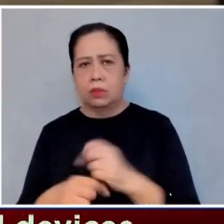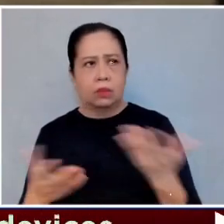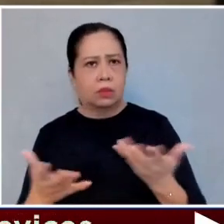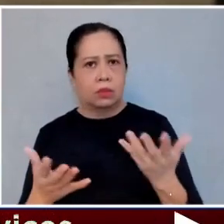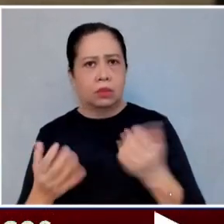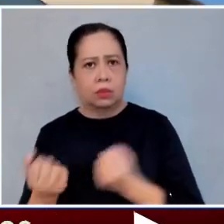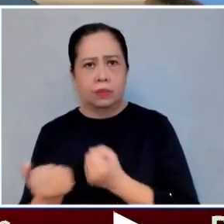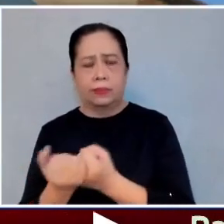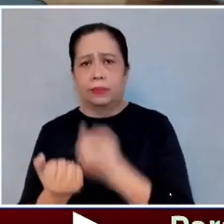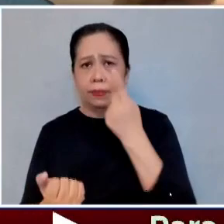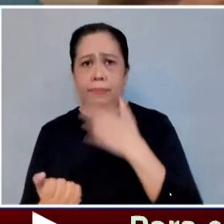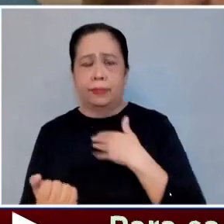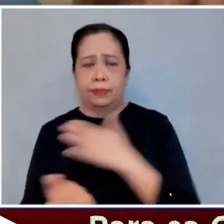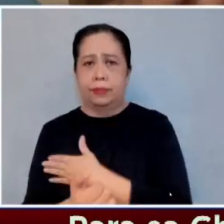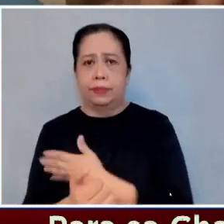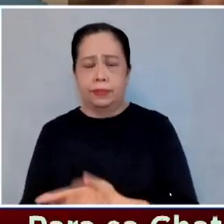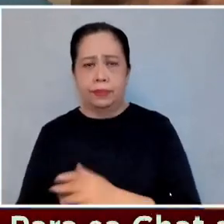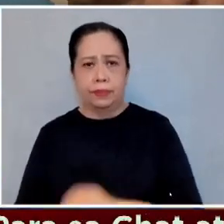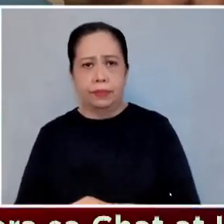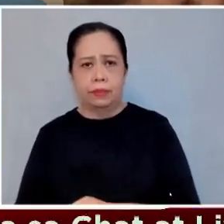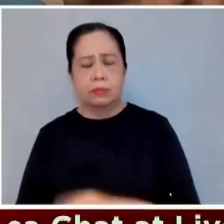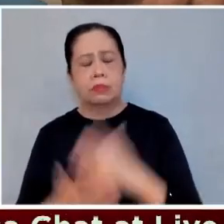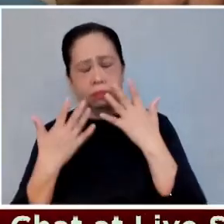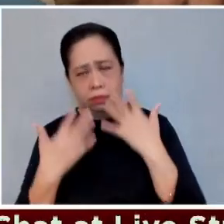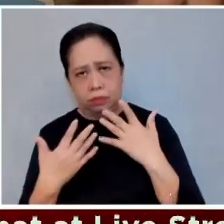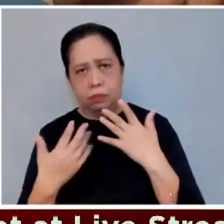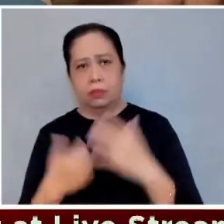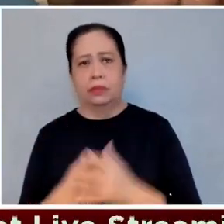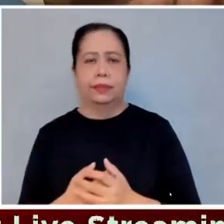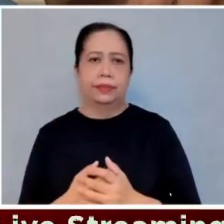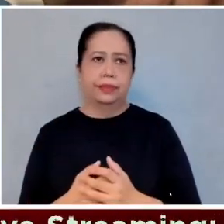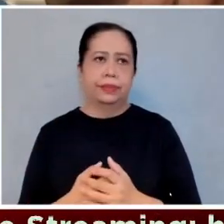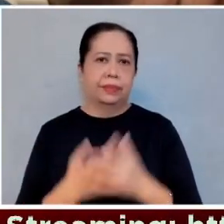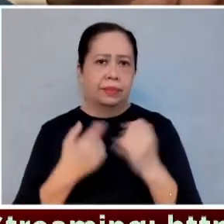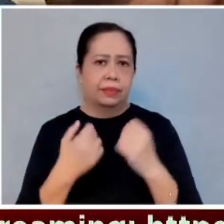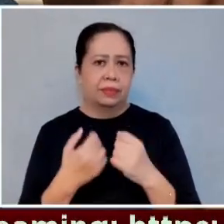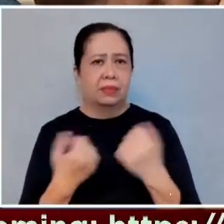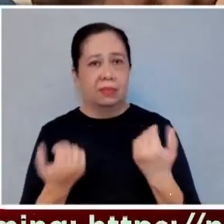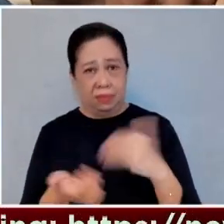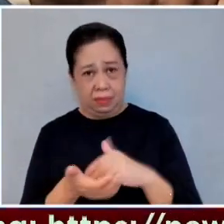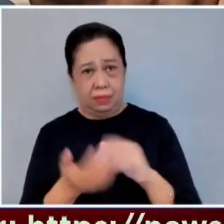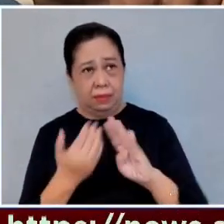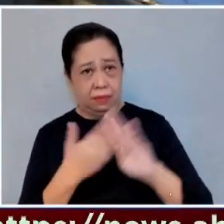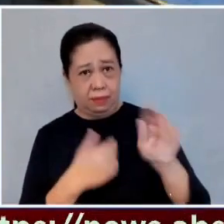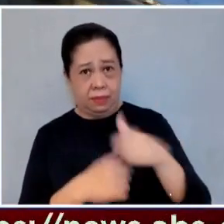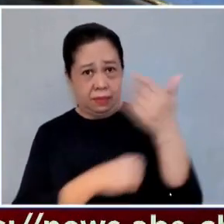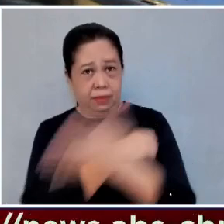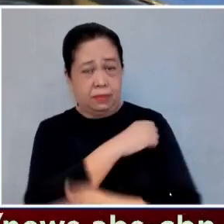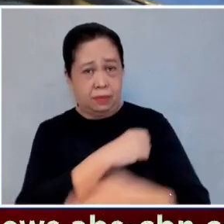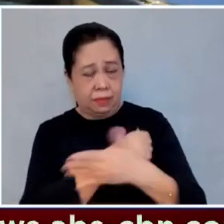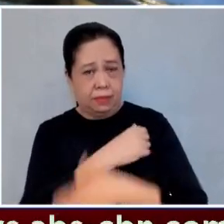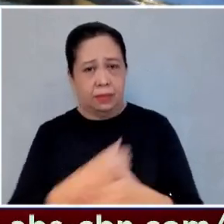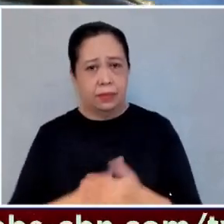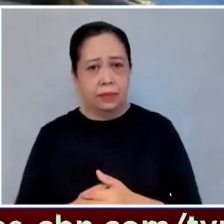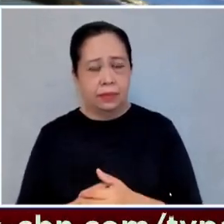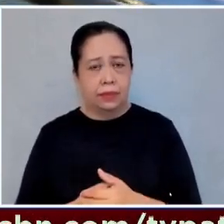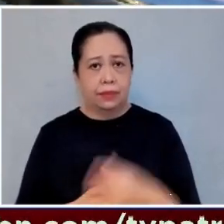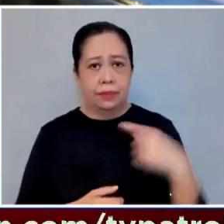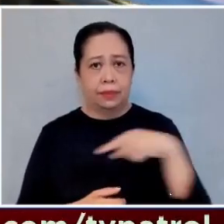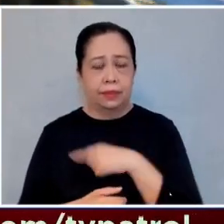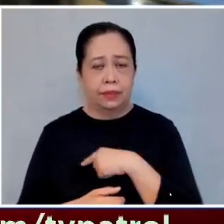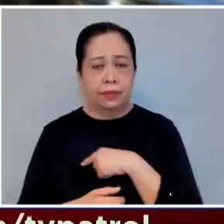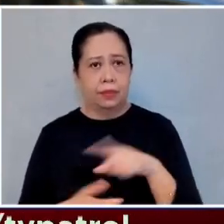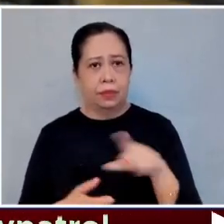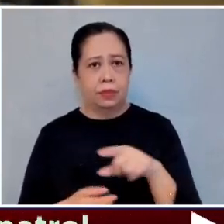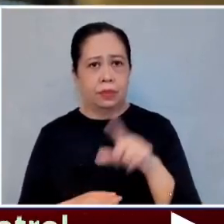isusupport ko po sa anak ko? Siyempre, nakakalungkot. Kasi babalik na naman po kami ng ibang bansa. Sa amin po mga